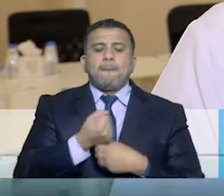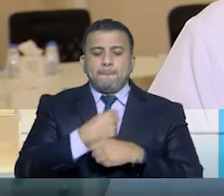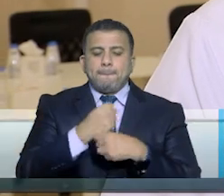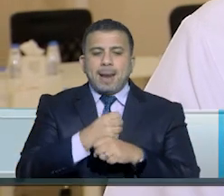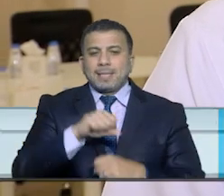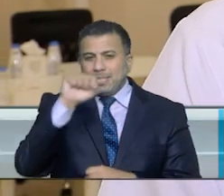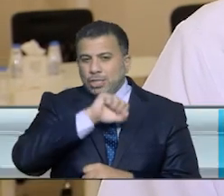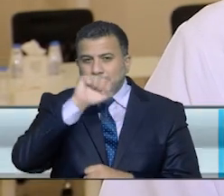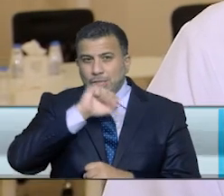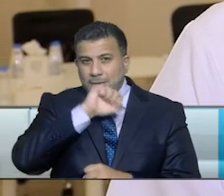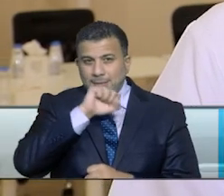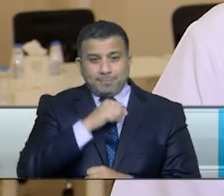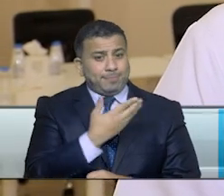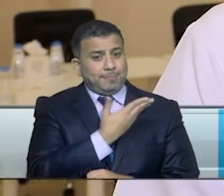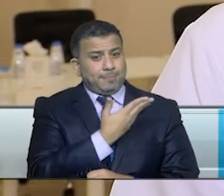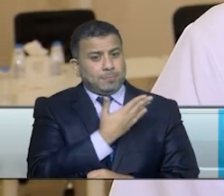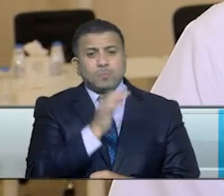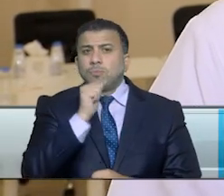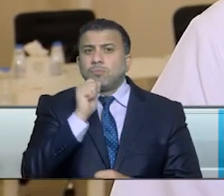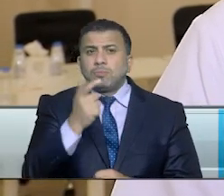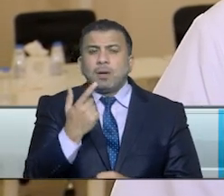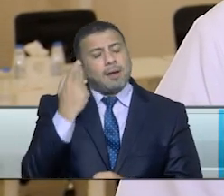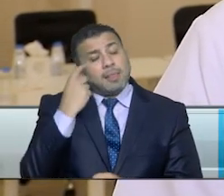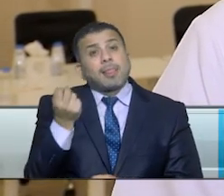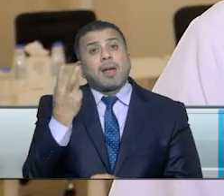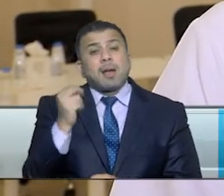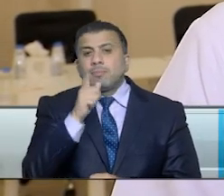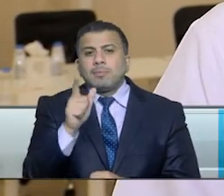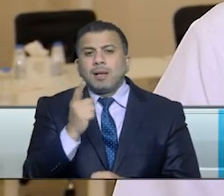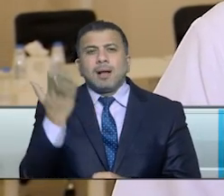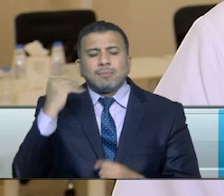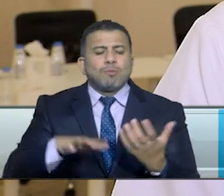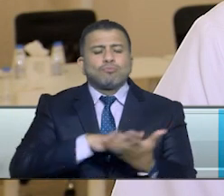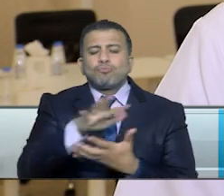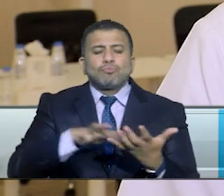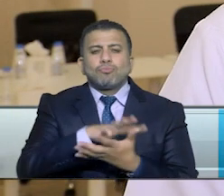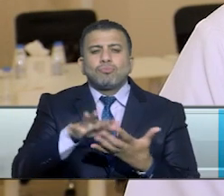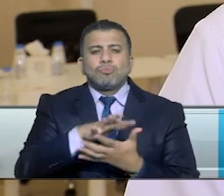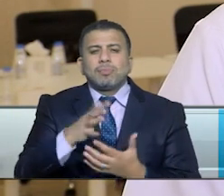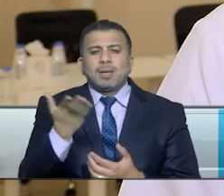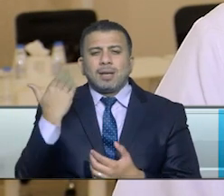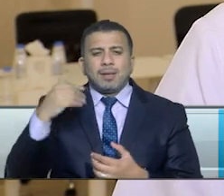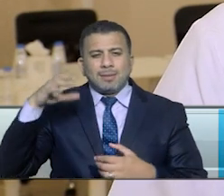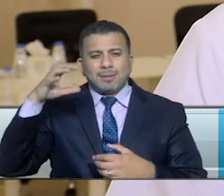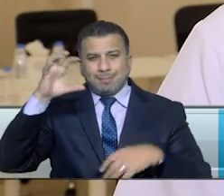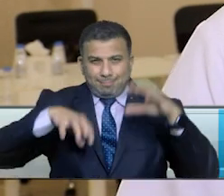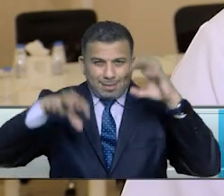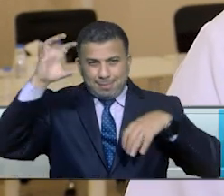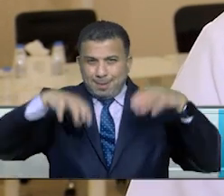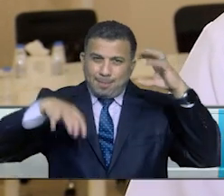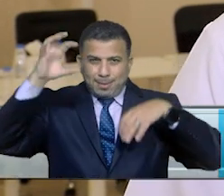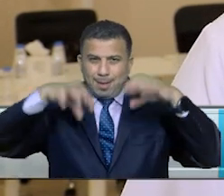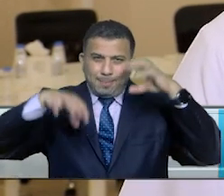الشارجه في ان نحن نطرح تجربتنا اثناء اداره ازمه اللي هي الازمه الاخيره